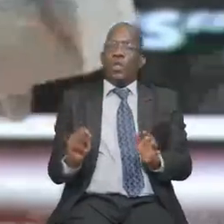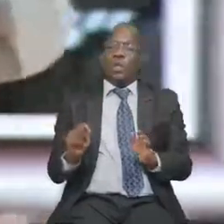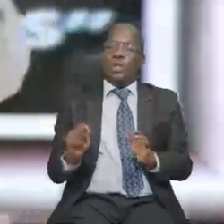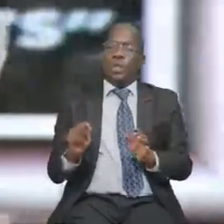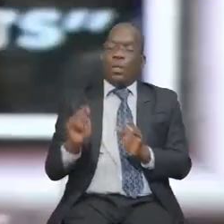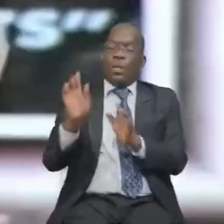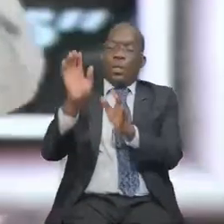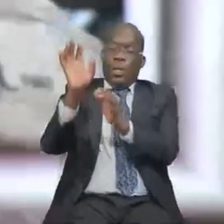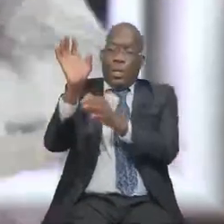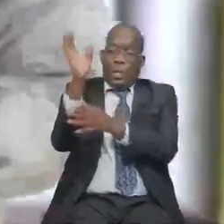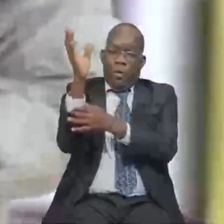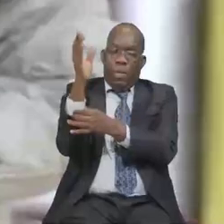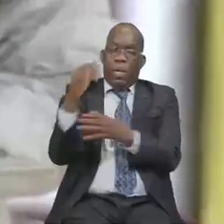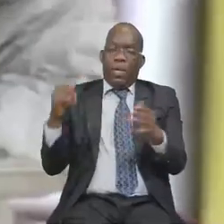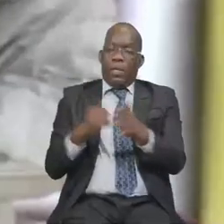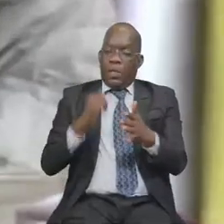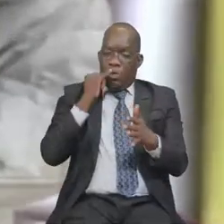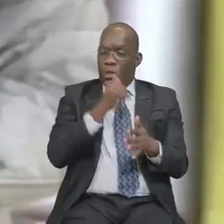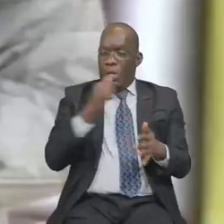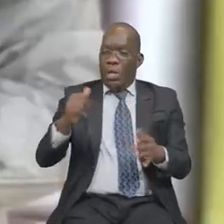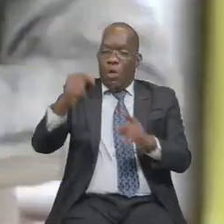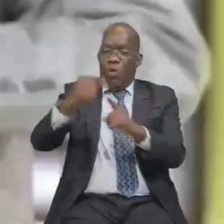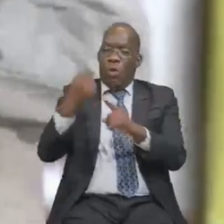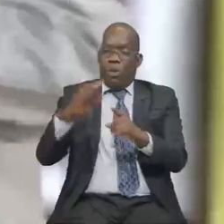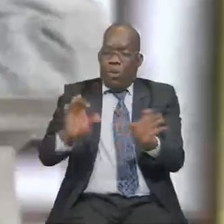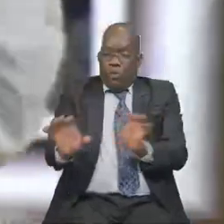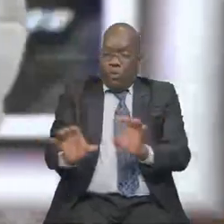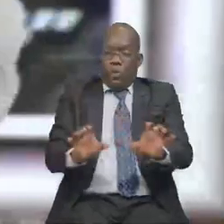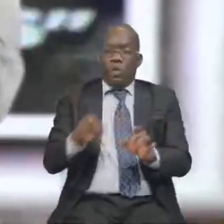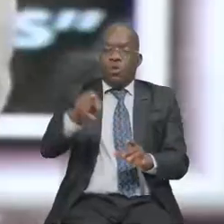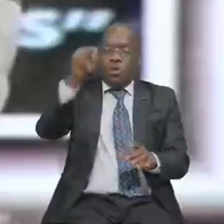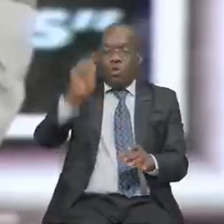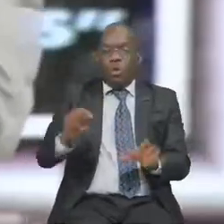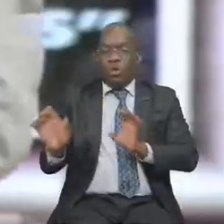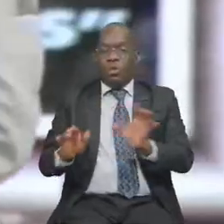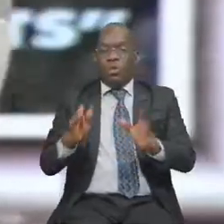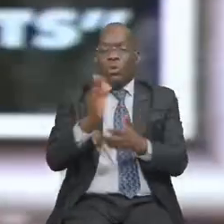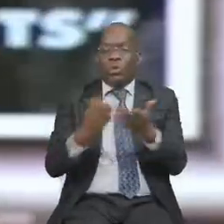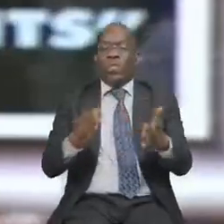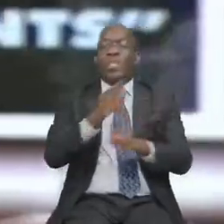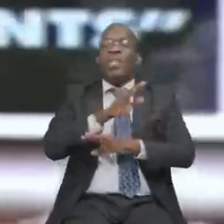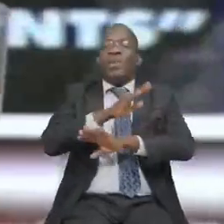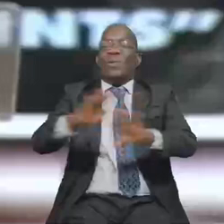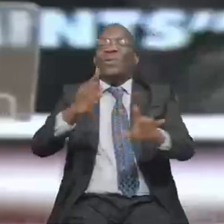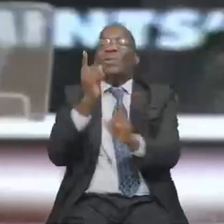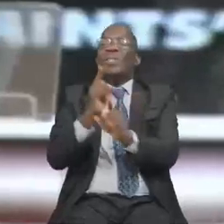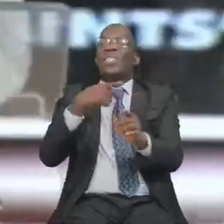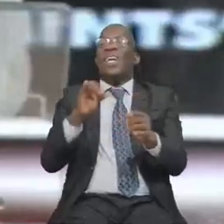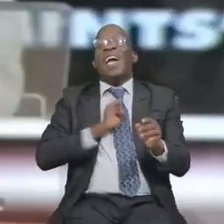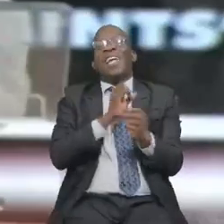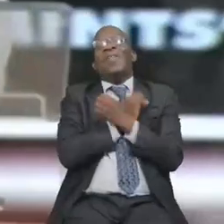c'est un mot d'action, vous devez faire quelque chose. On ne peut pas dire, oh, j'apprécie l'évangile, j'aime